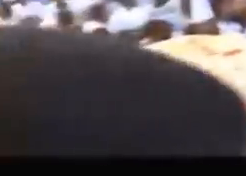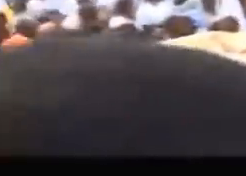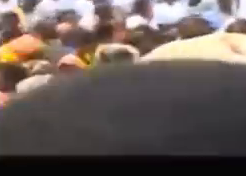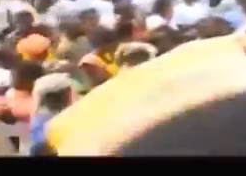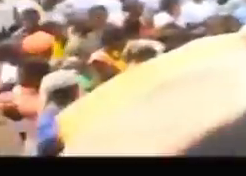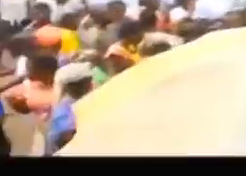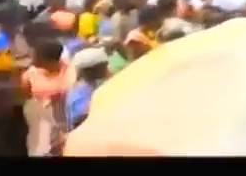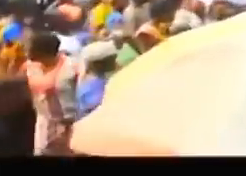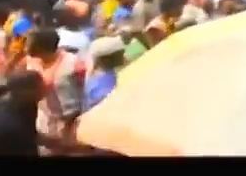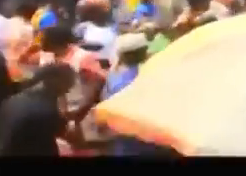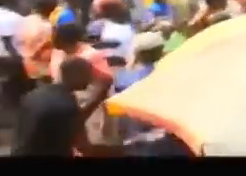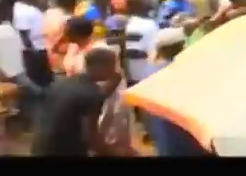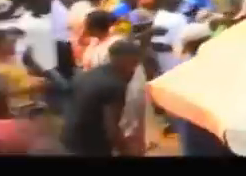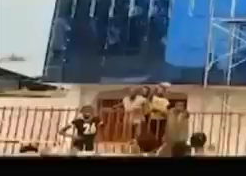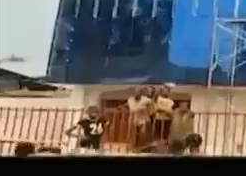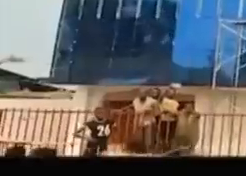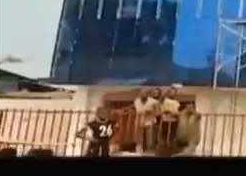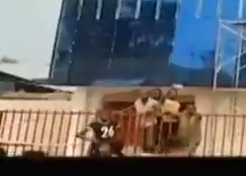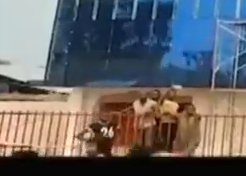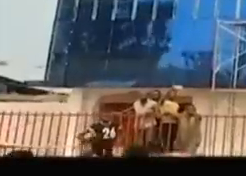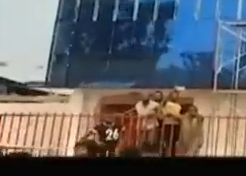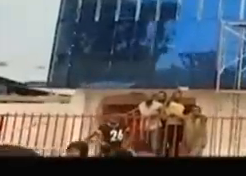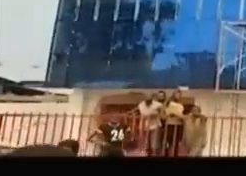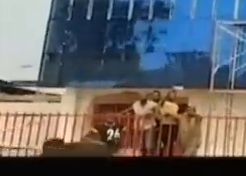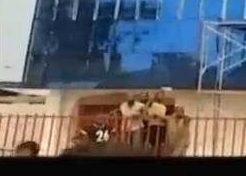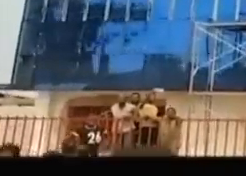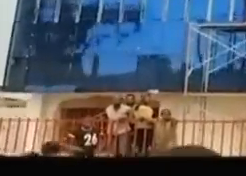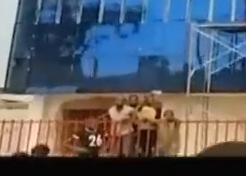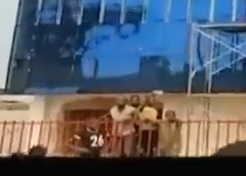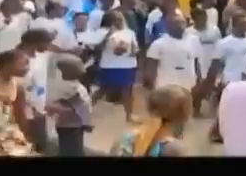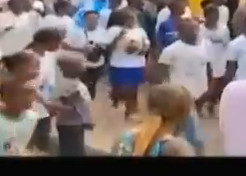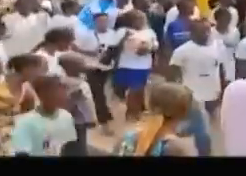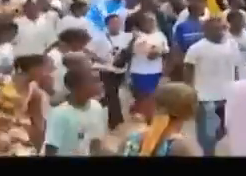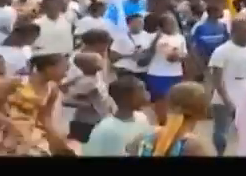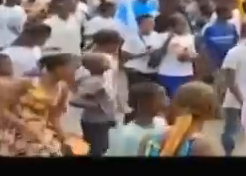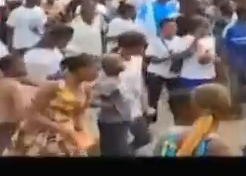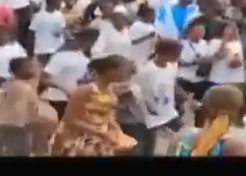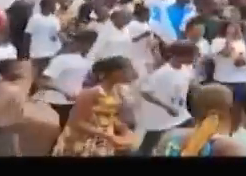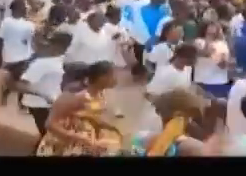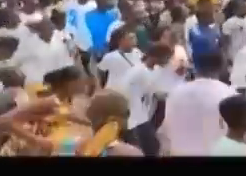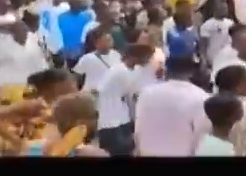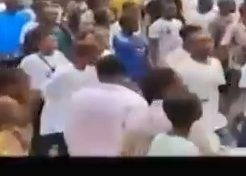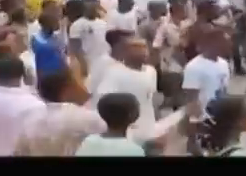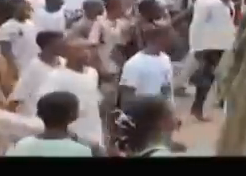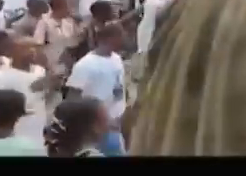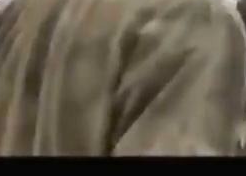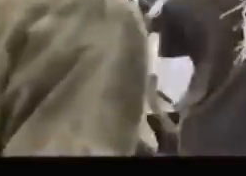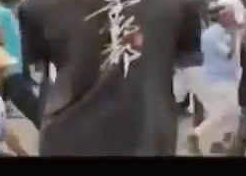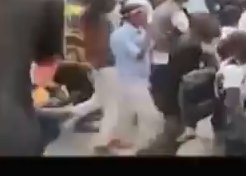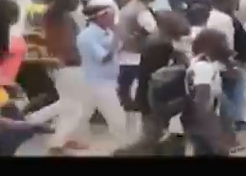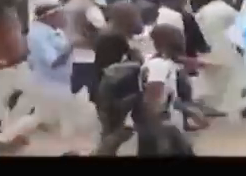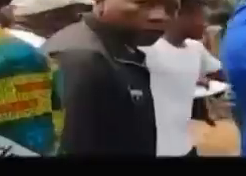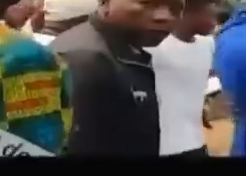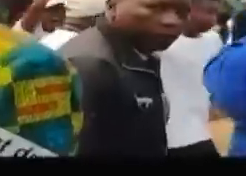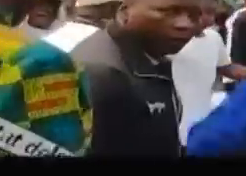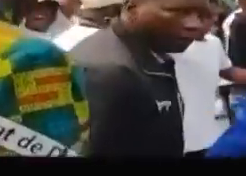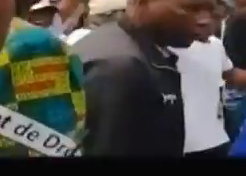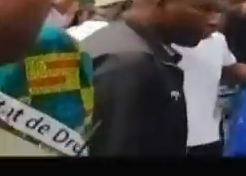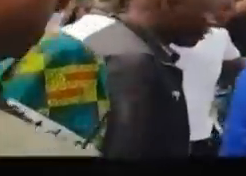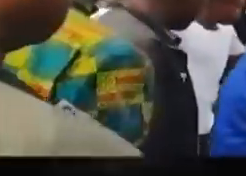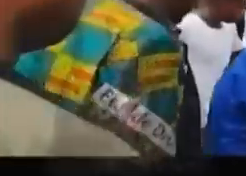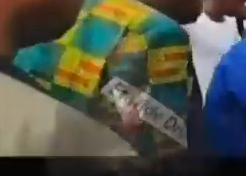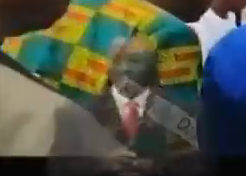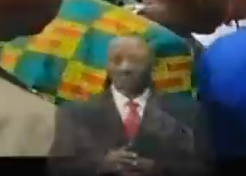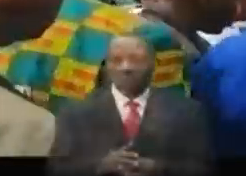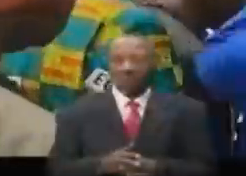populaire, scandé des cris de joie en rappelant à Claude Ibalanki ses prouesses durant son passage au mécanisme national de suivi de la COCAD, et